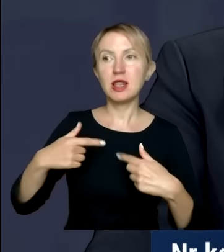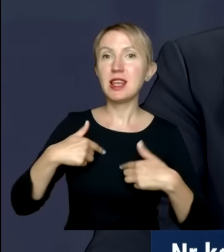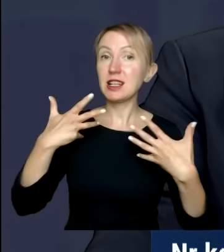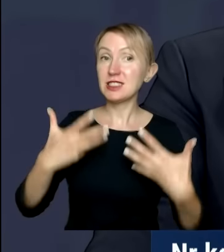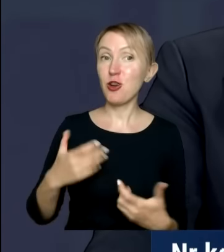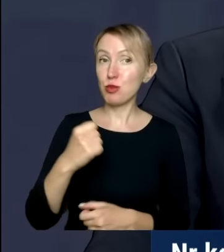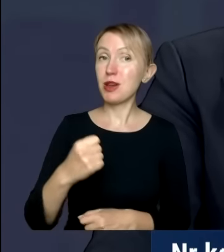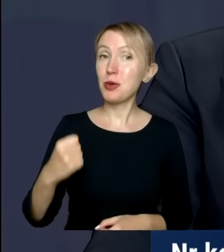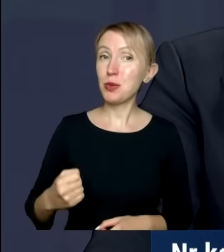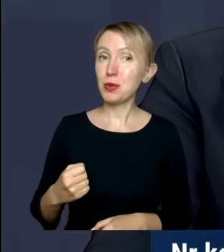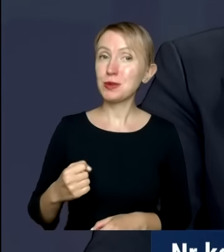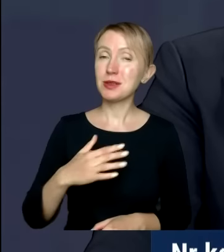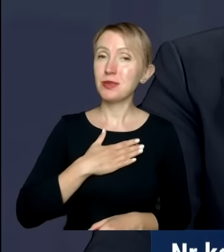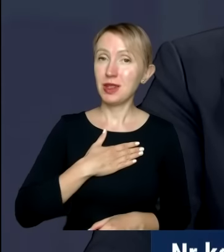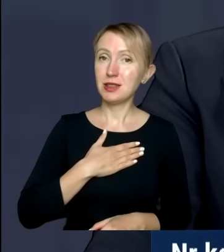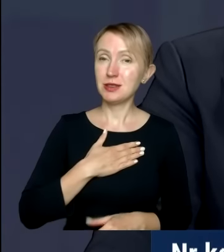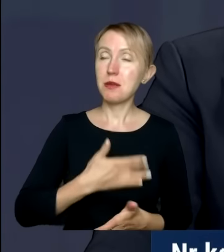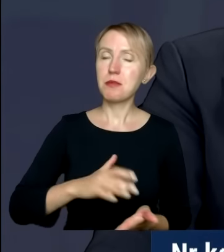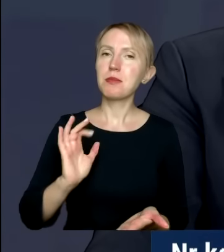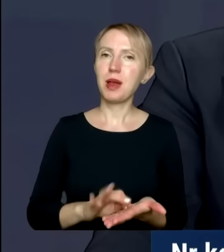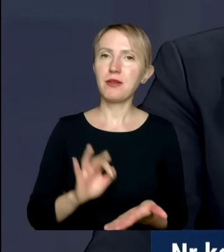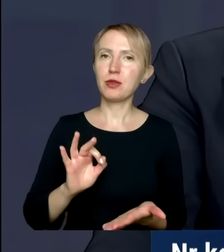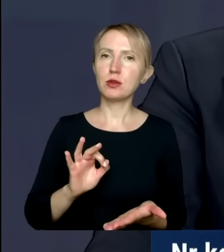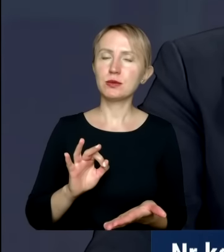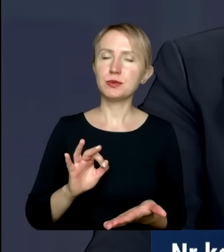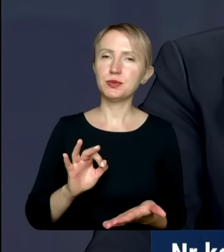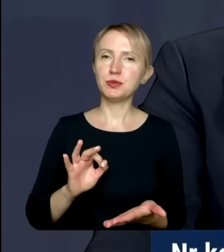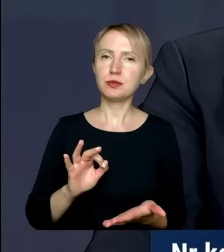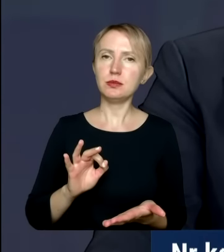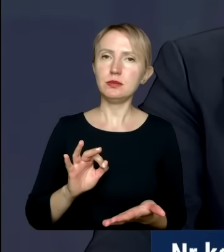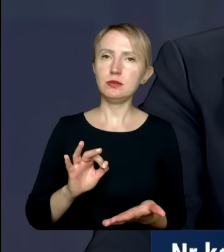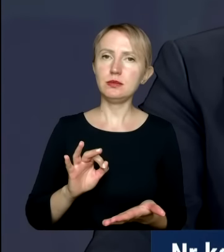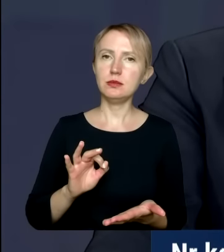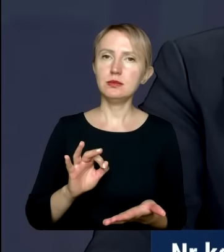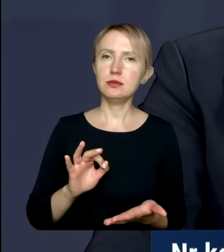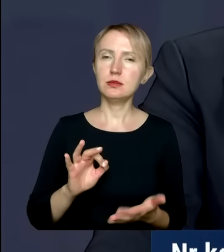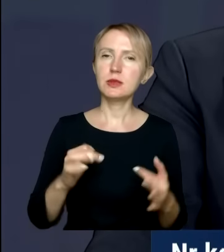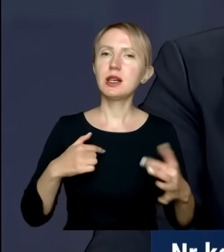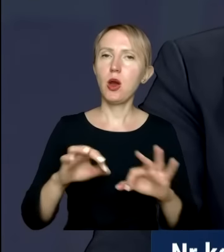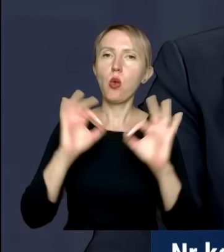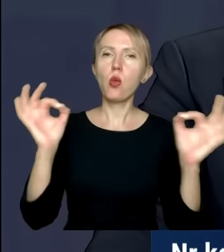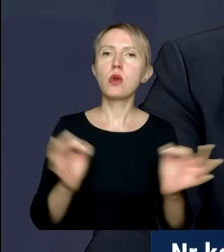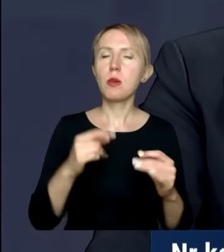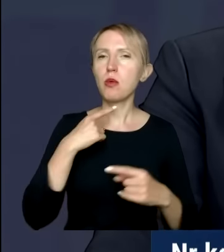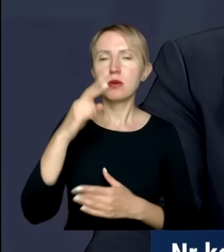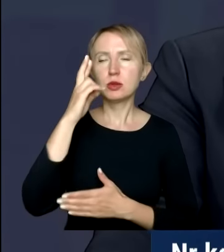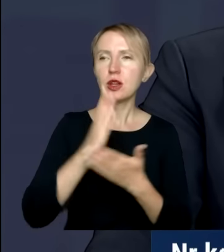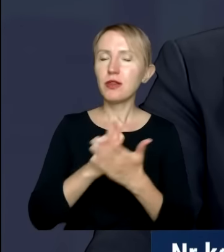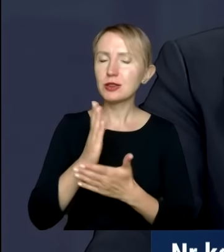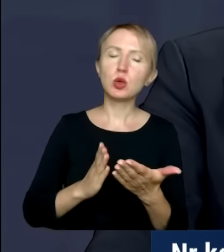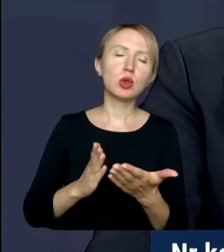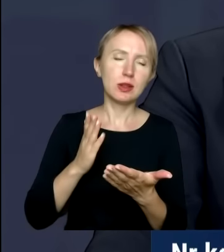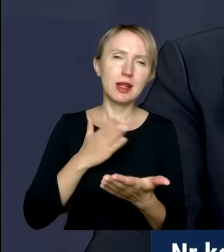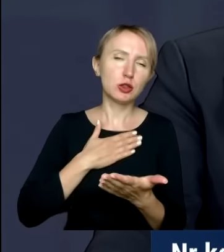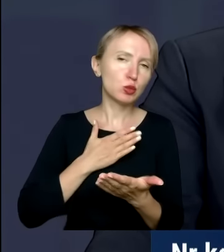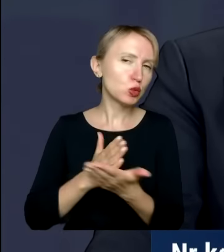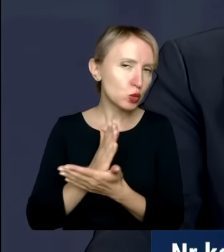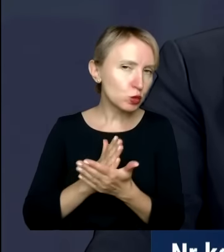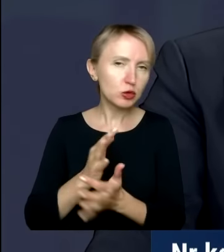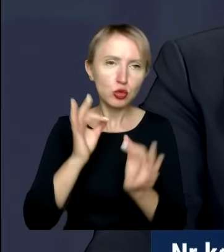poseł mieć tą pewność że znaczy ja generalnie Powiem tak że wierzę naszym służbom że wierzę że dobrze wykonują